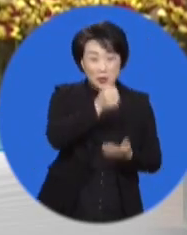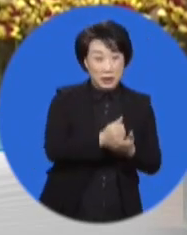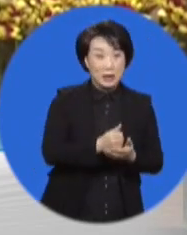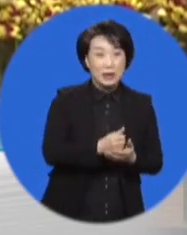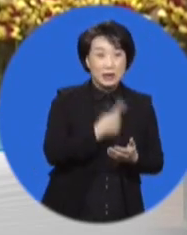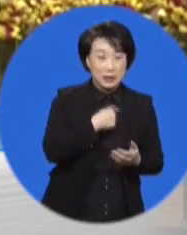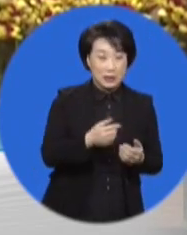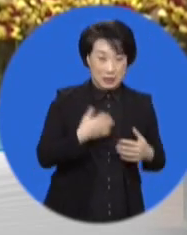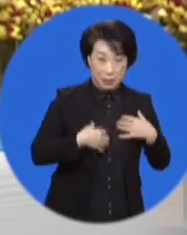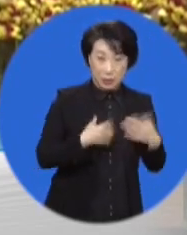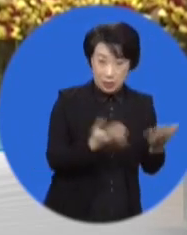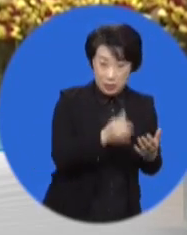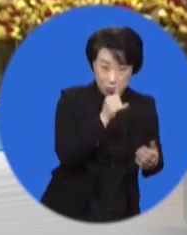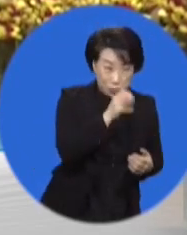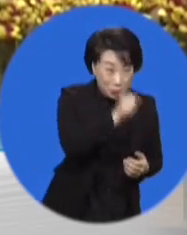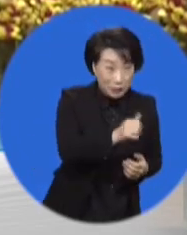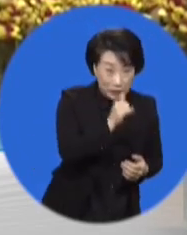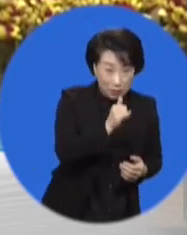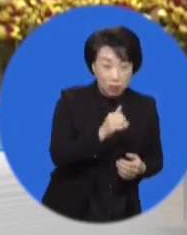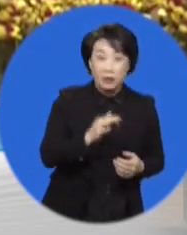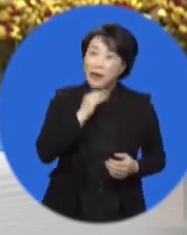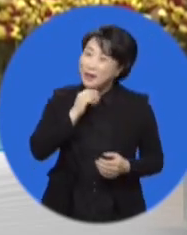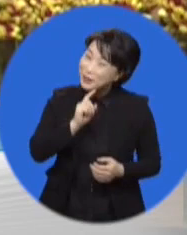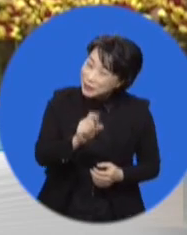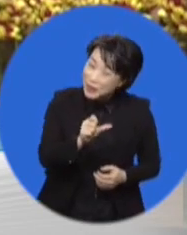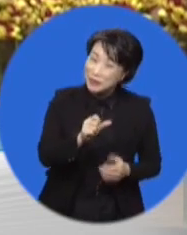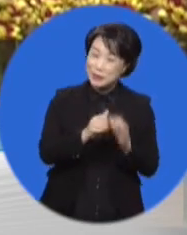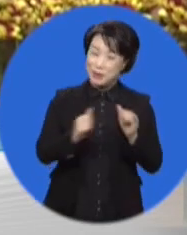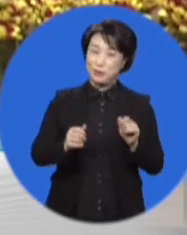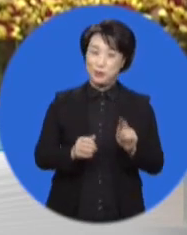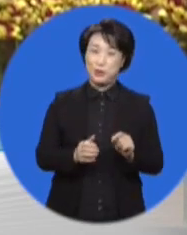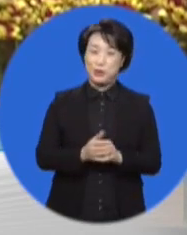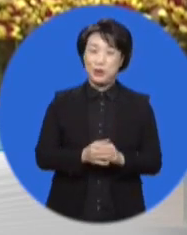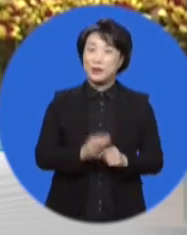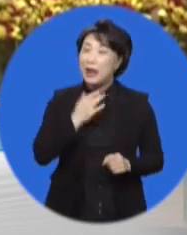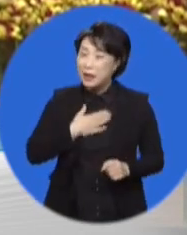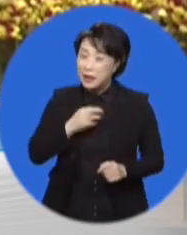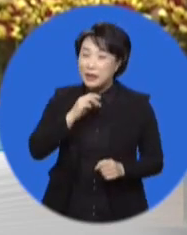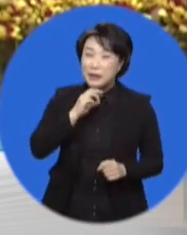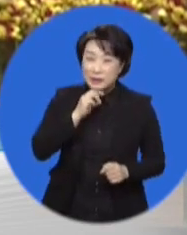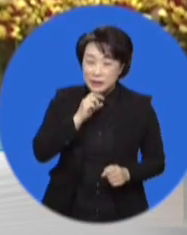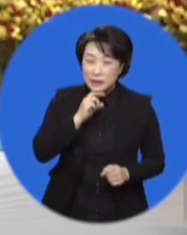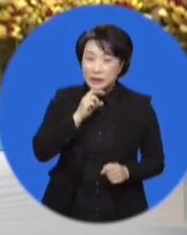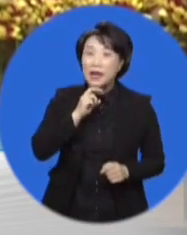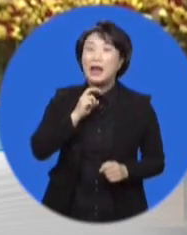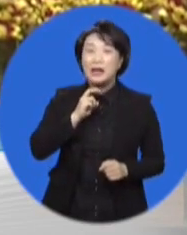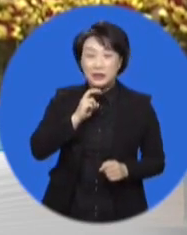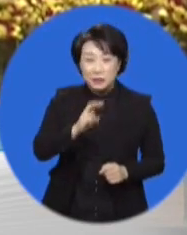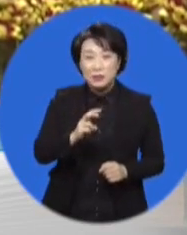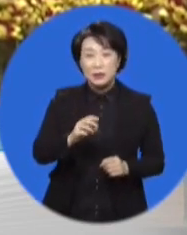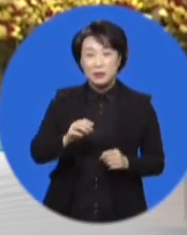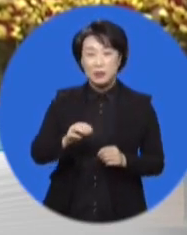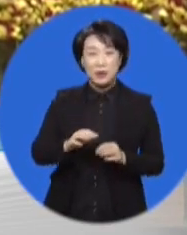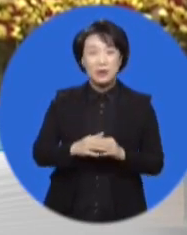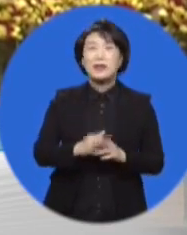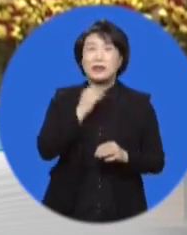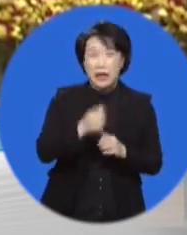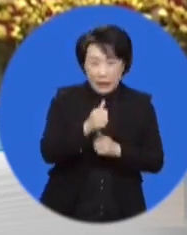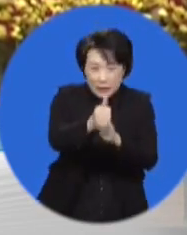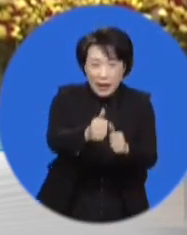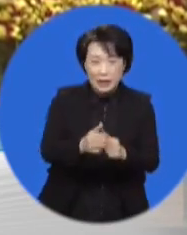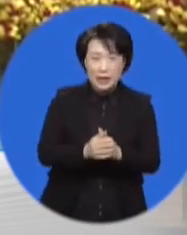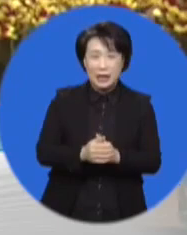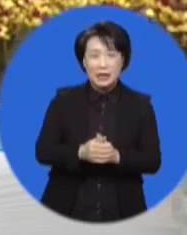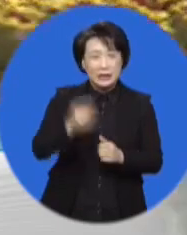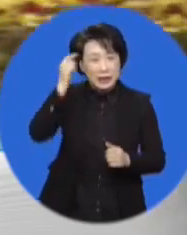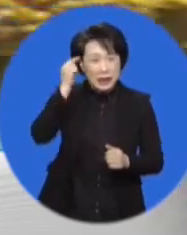게있고좋은게있어열다섯살먹은사람도스무살먹은사람도그연령대에철딱성이